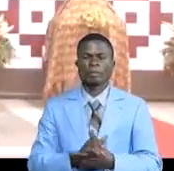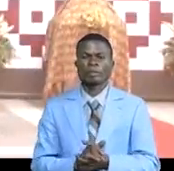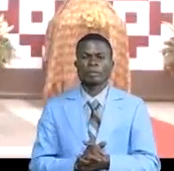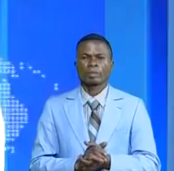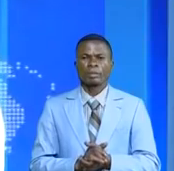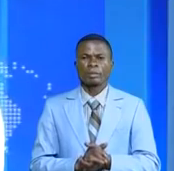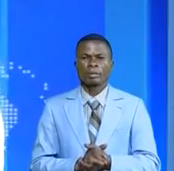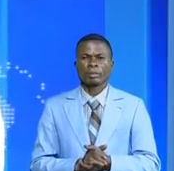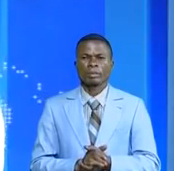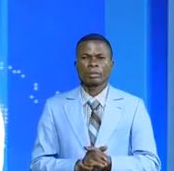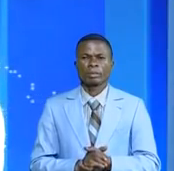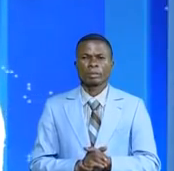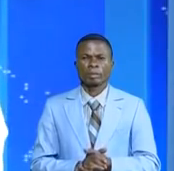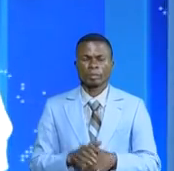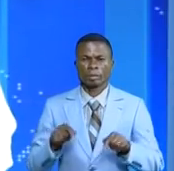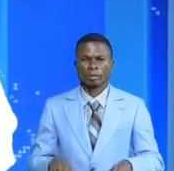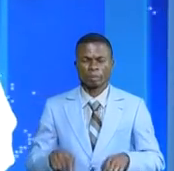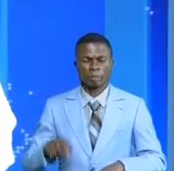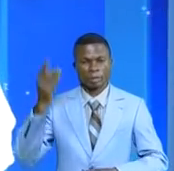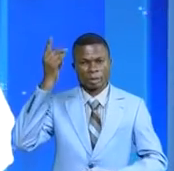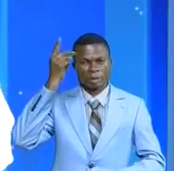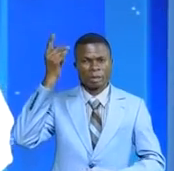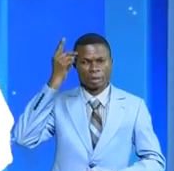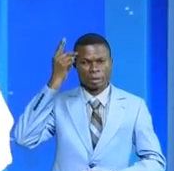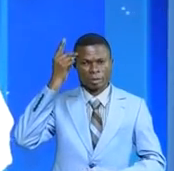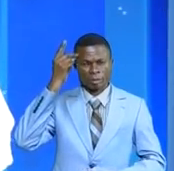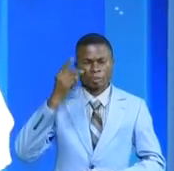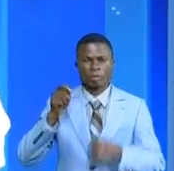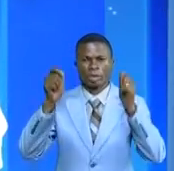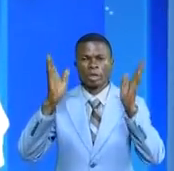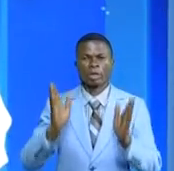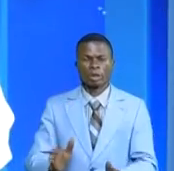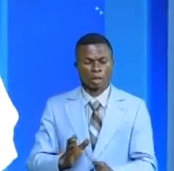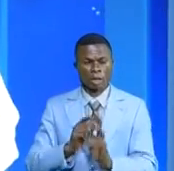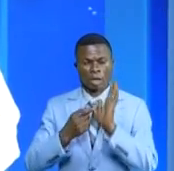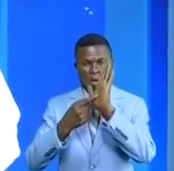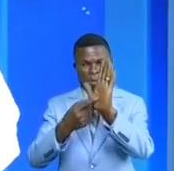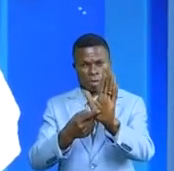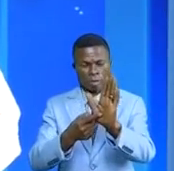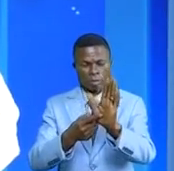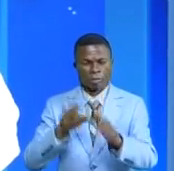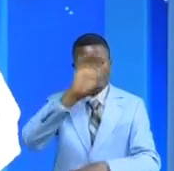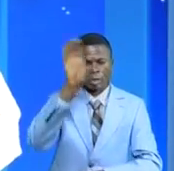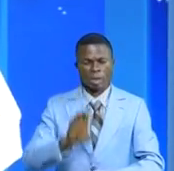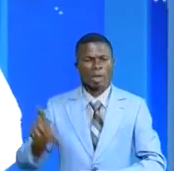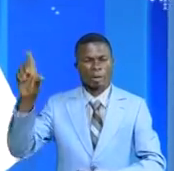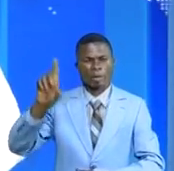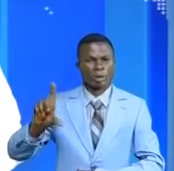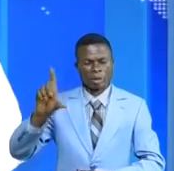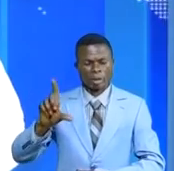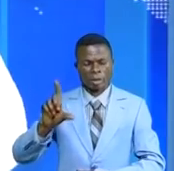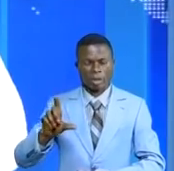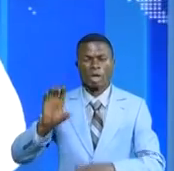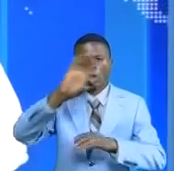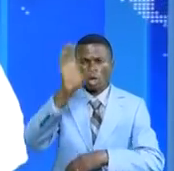RTNC. Ici à Kinshasa, nos reporters nous font remarquer que la commune de Limété, une commune